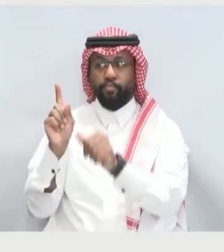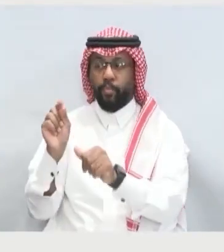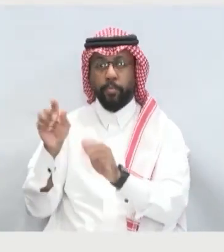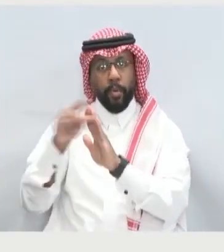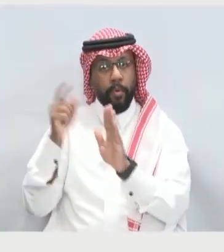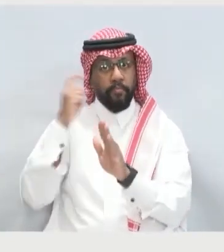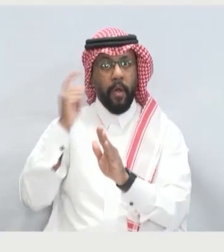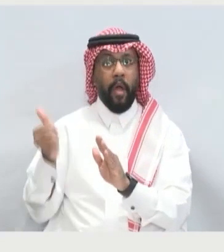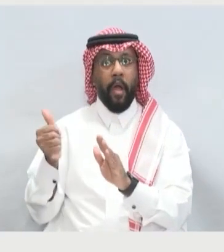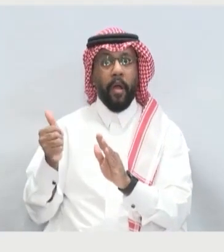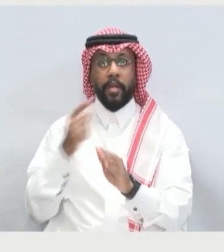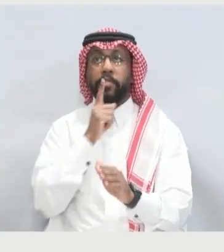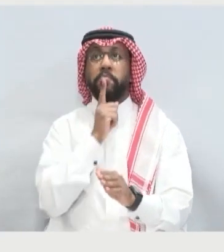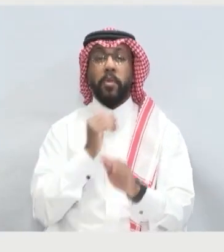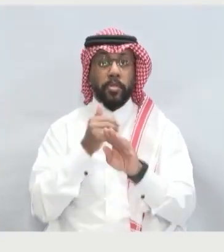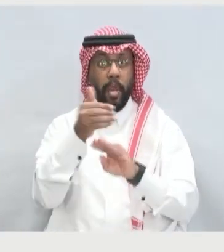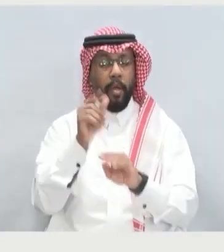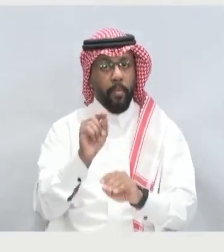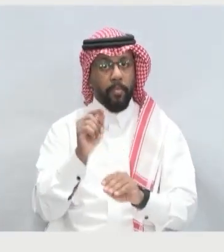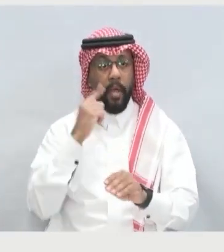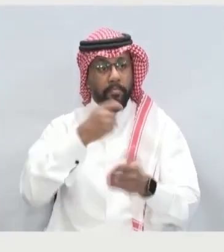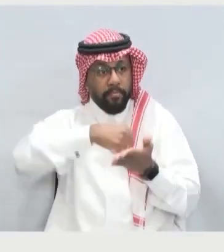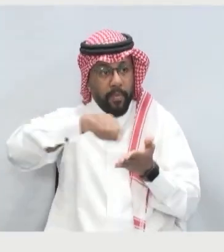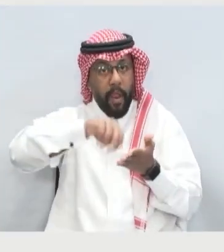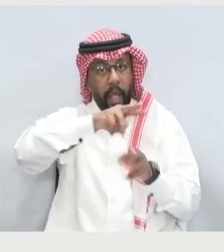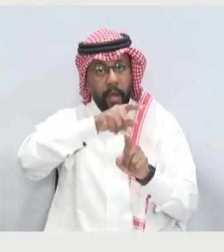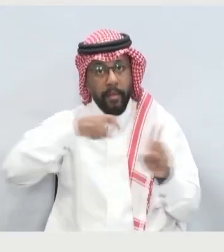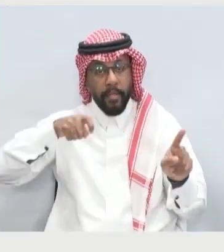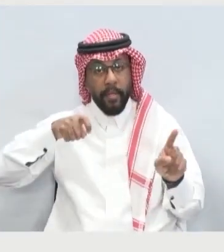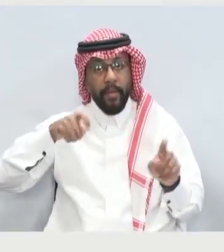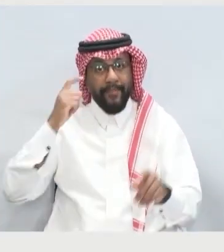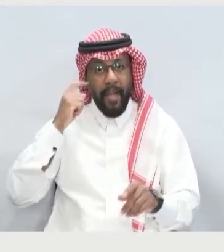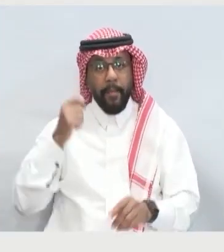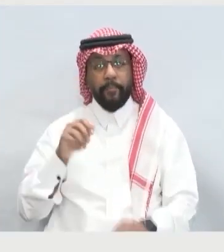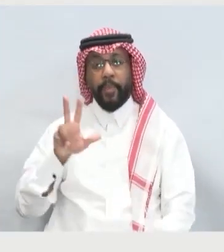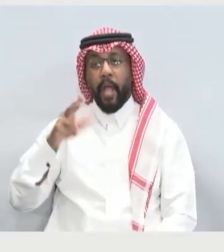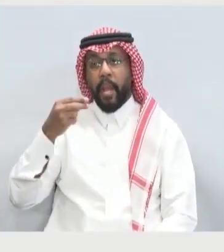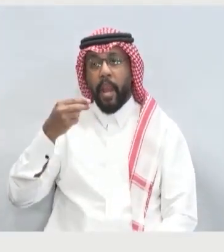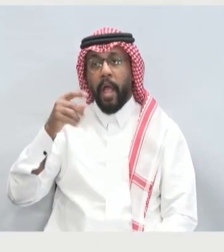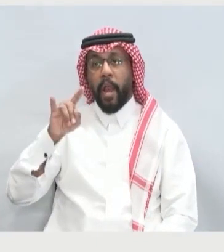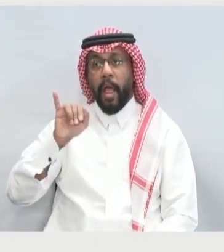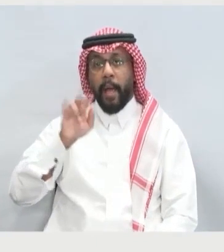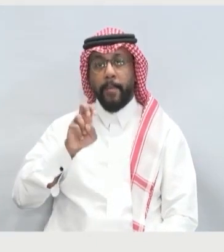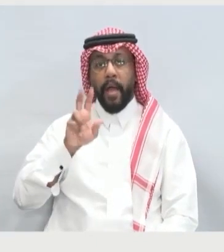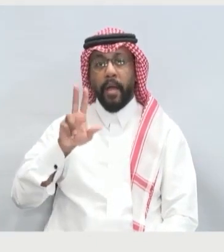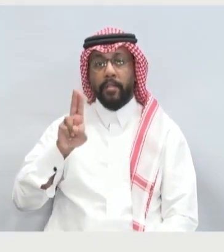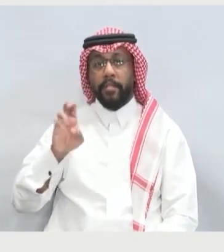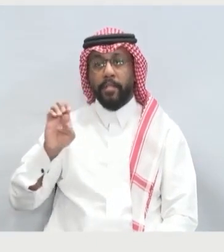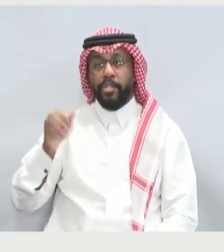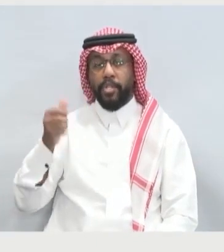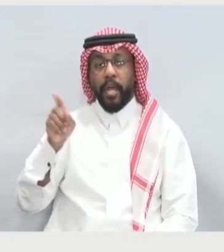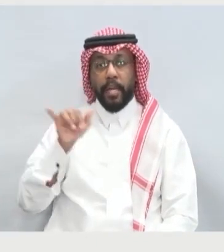طويه الاجل التي بنيت على سنوات كذلك قد يكون العلامه التجاريه قد تكون ايضا من اصول غير